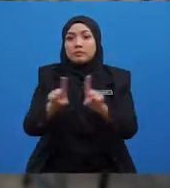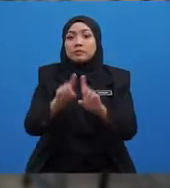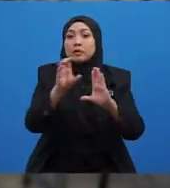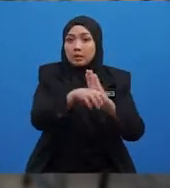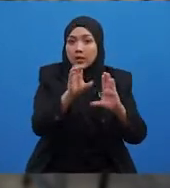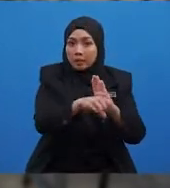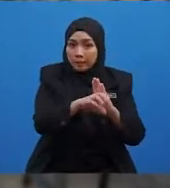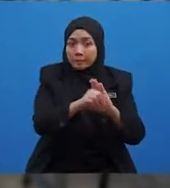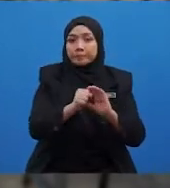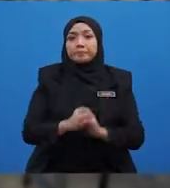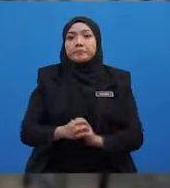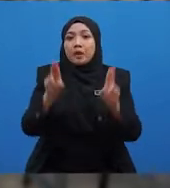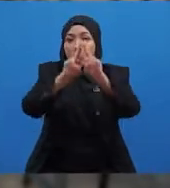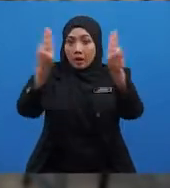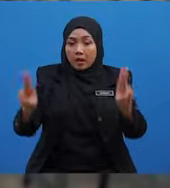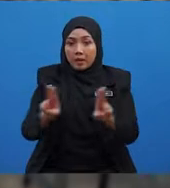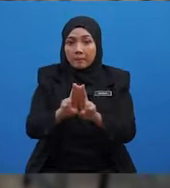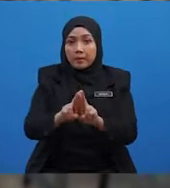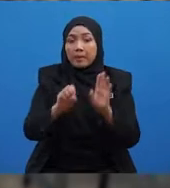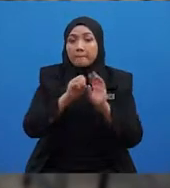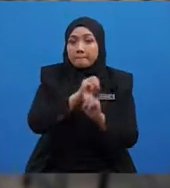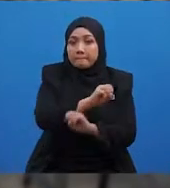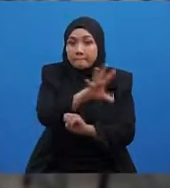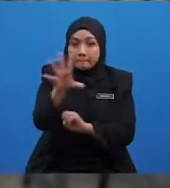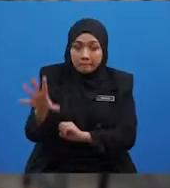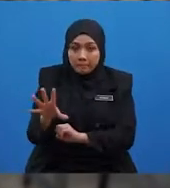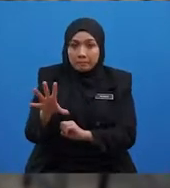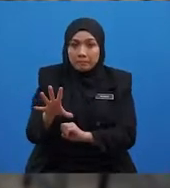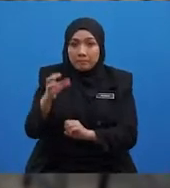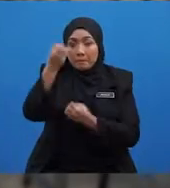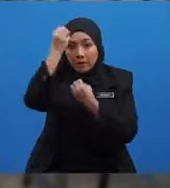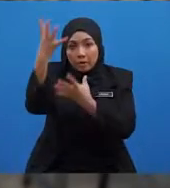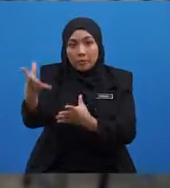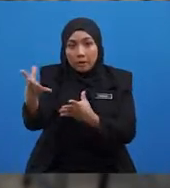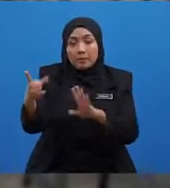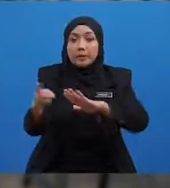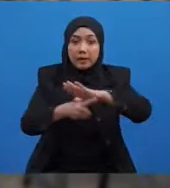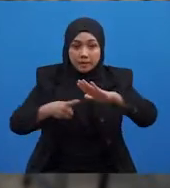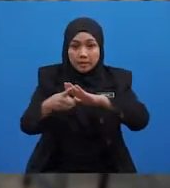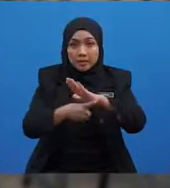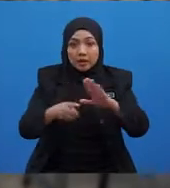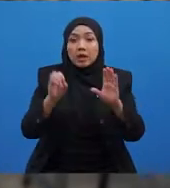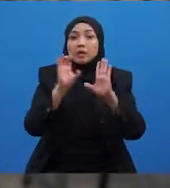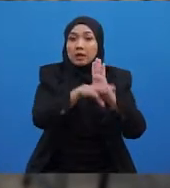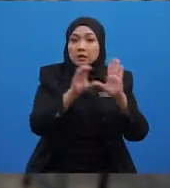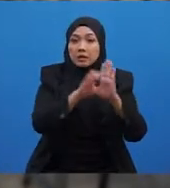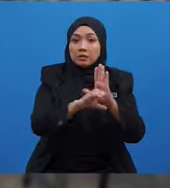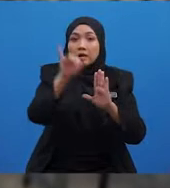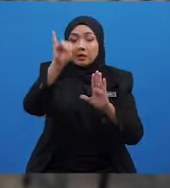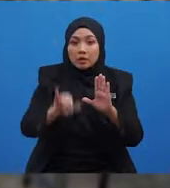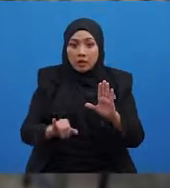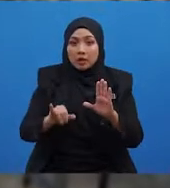Keempat, halaman yang memaparkan maklumat berdasarkan data yang telah